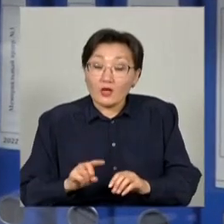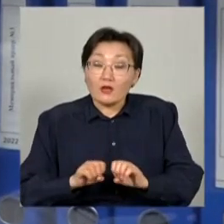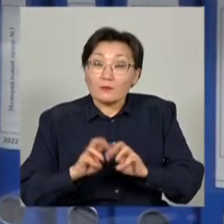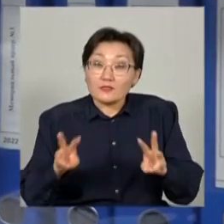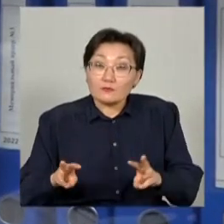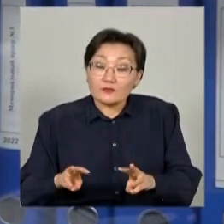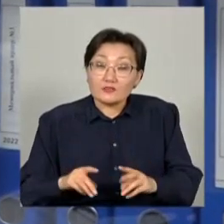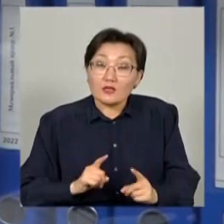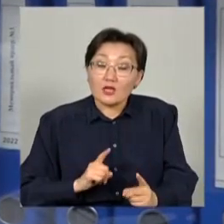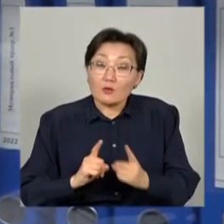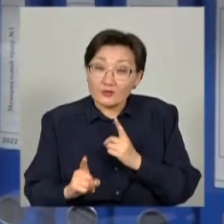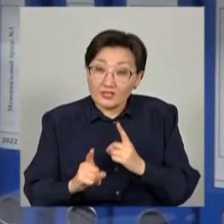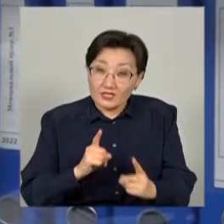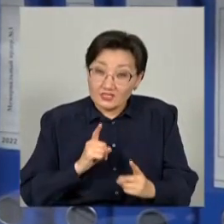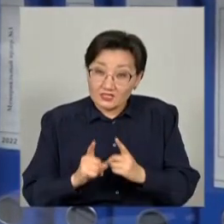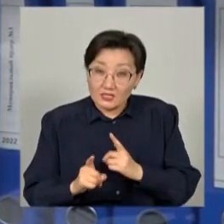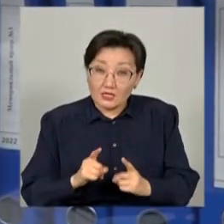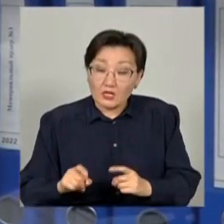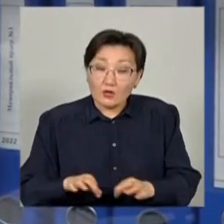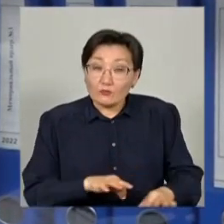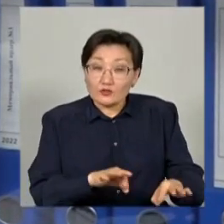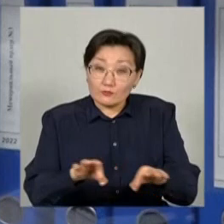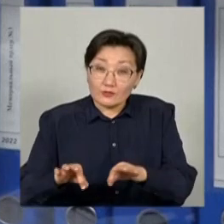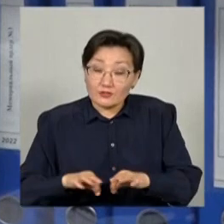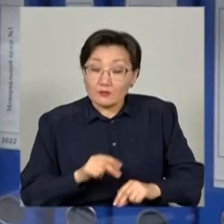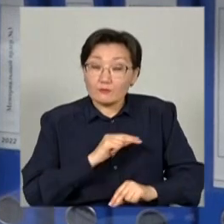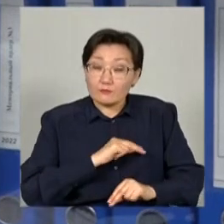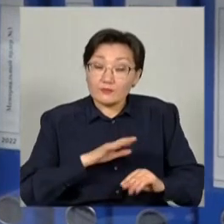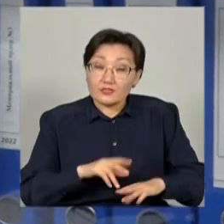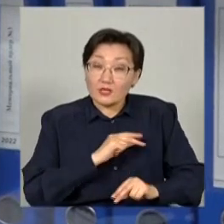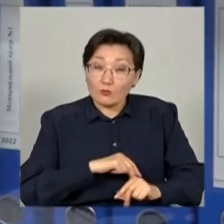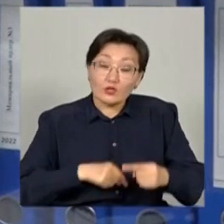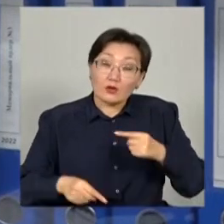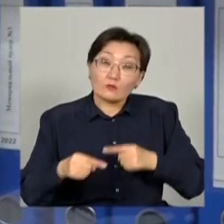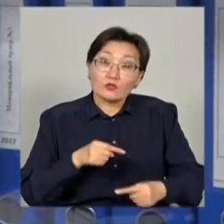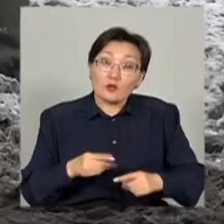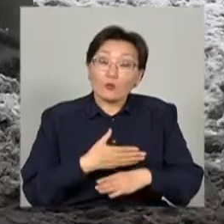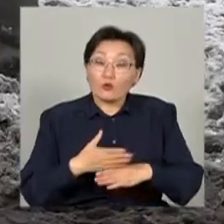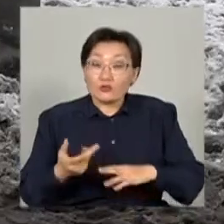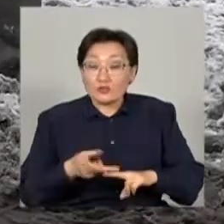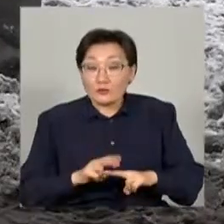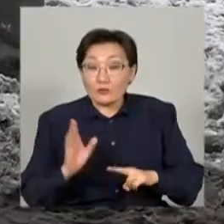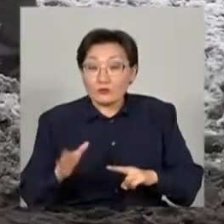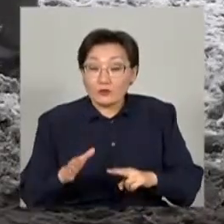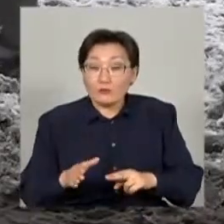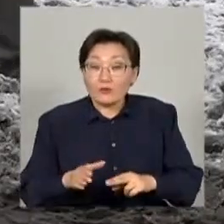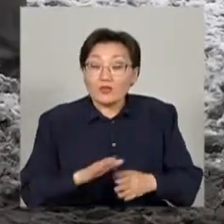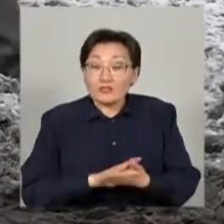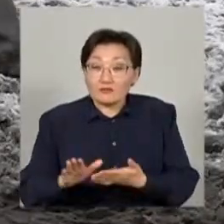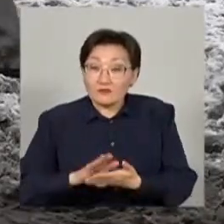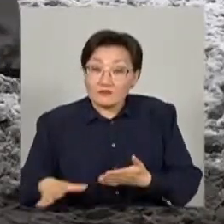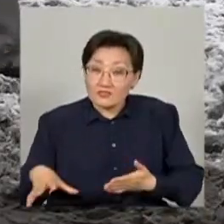беспрепятственный проезд населения к месту работы и обратно. Вот, естественно, после этого будут обрабатываться